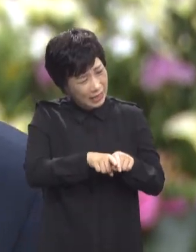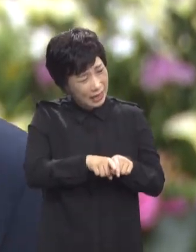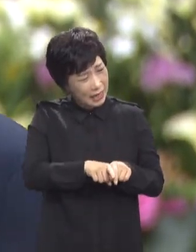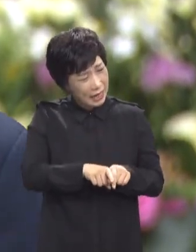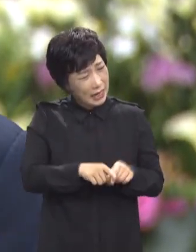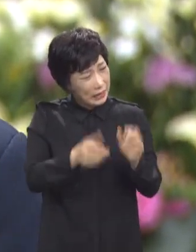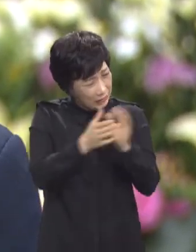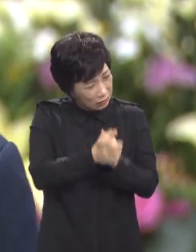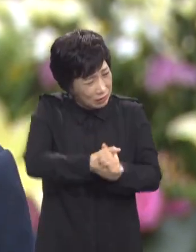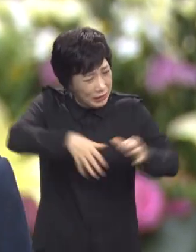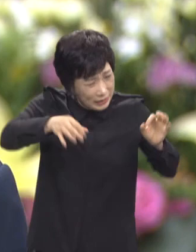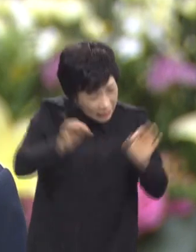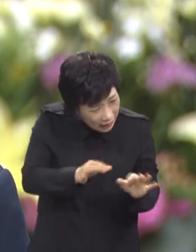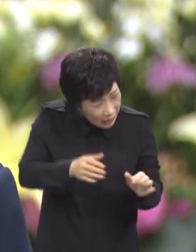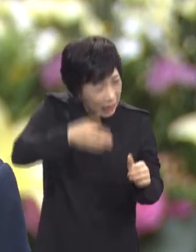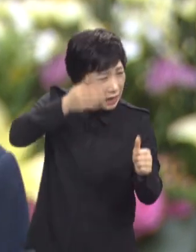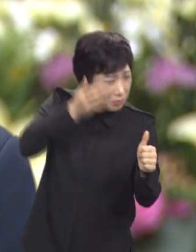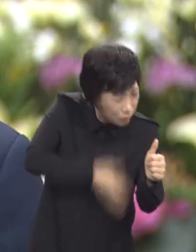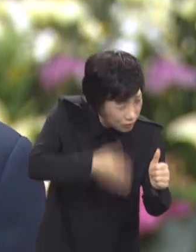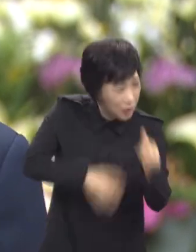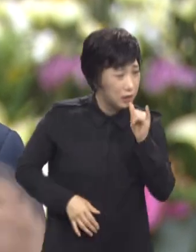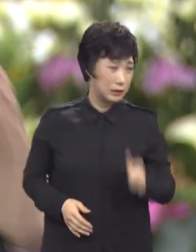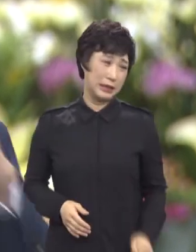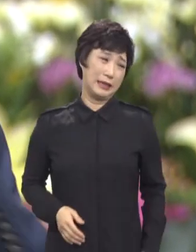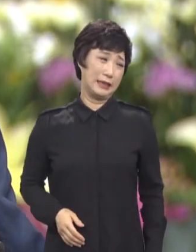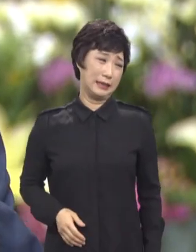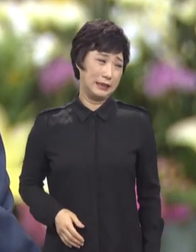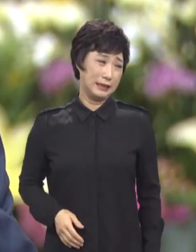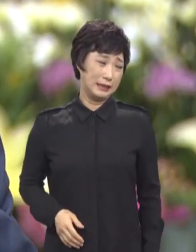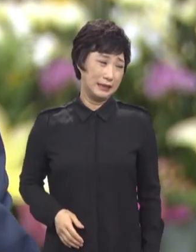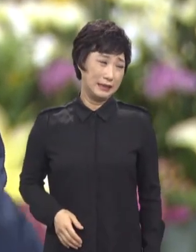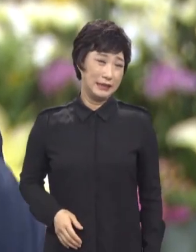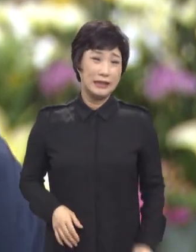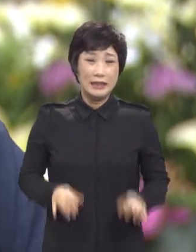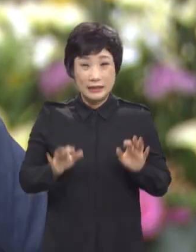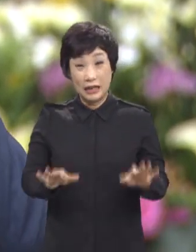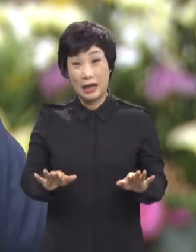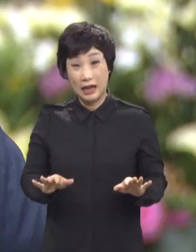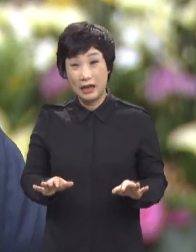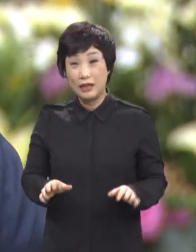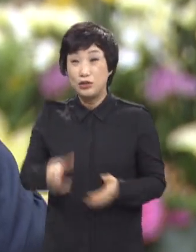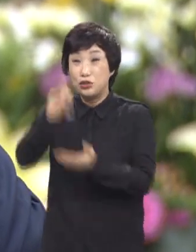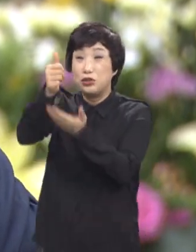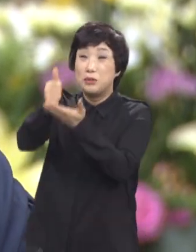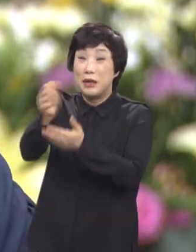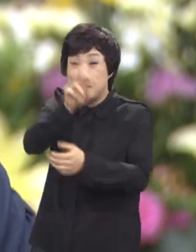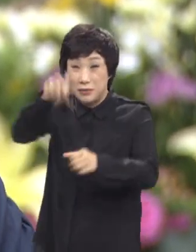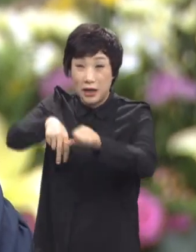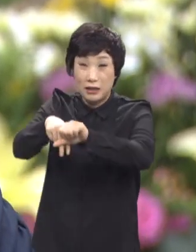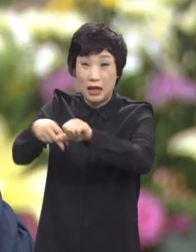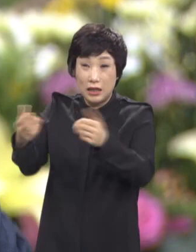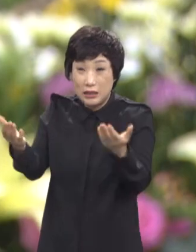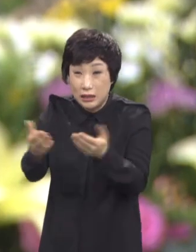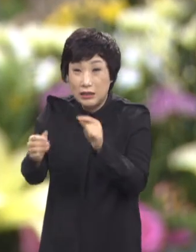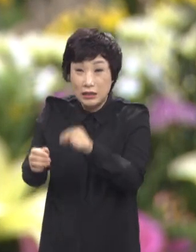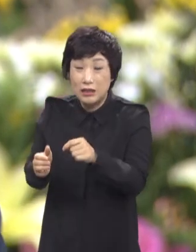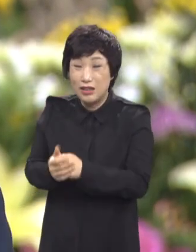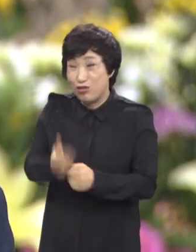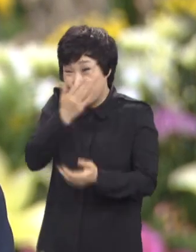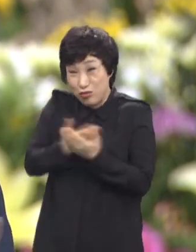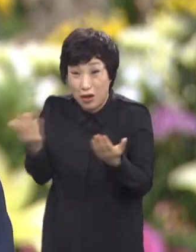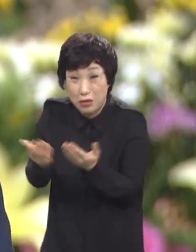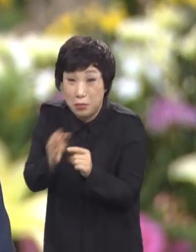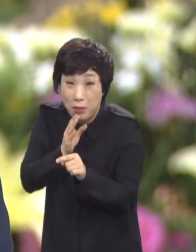잠시 동안만 함께 있을 수 없더냐? 지금 이 주님의 십자가의 죽음이라는